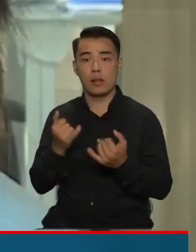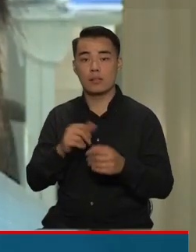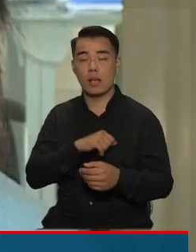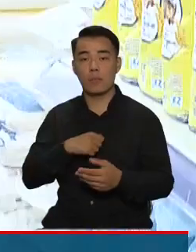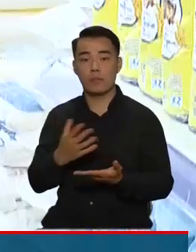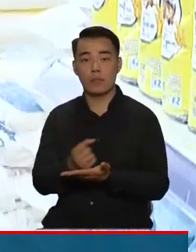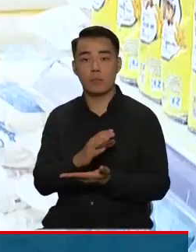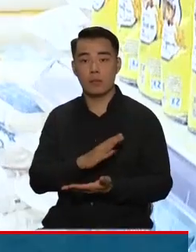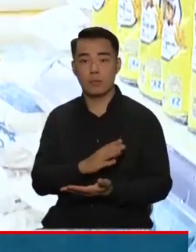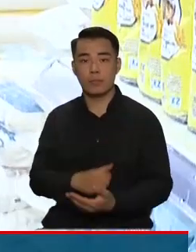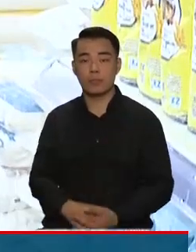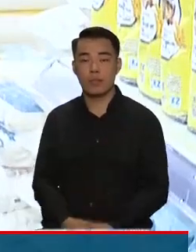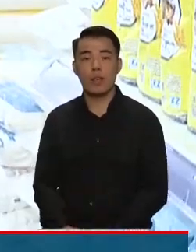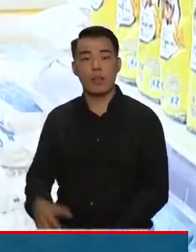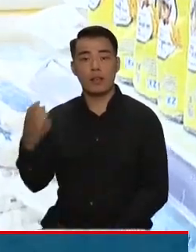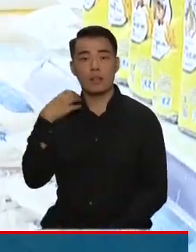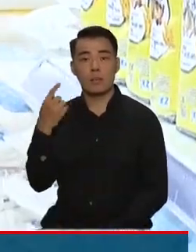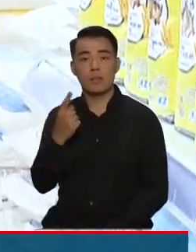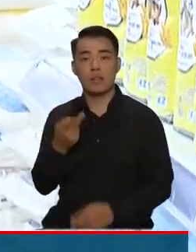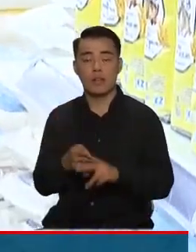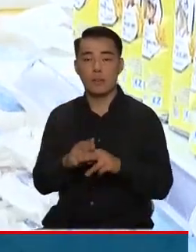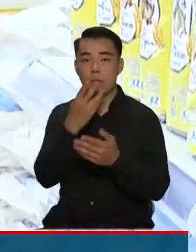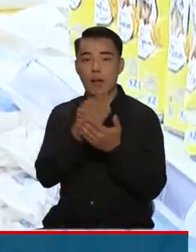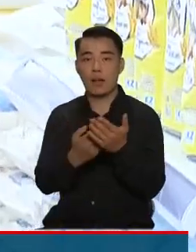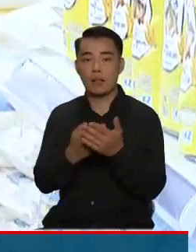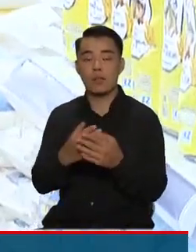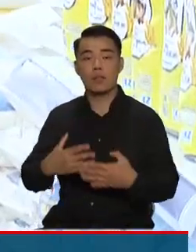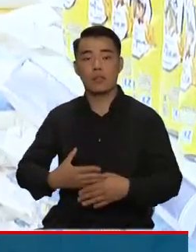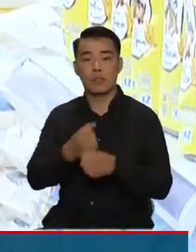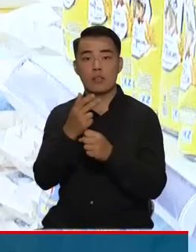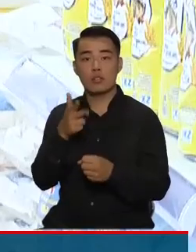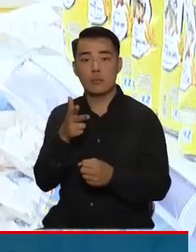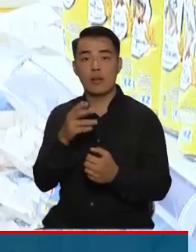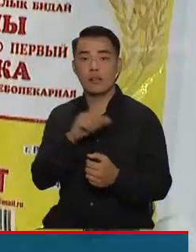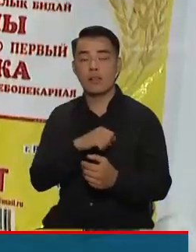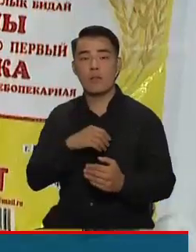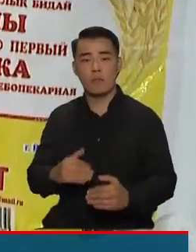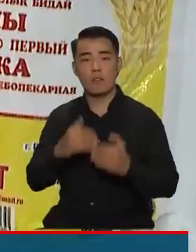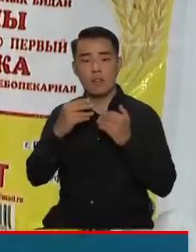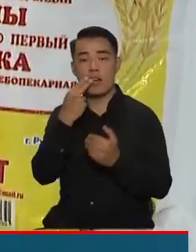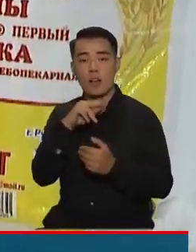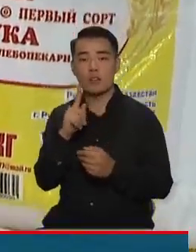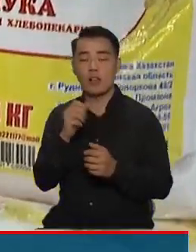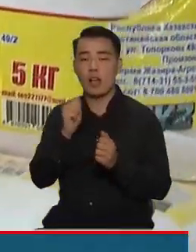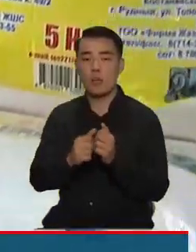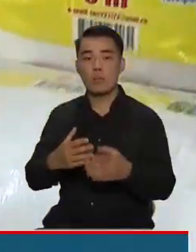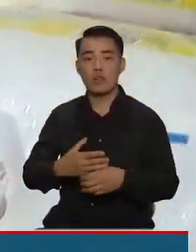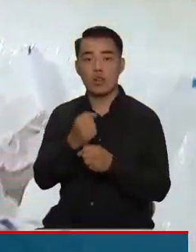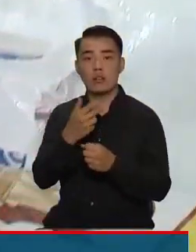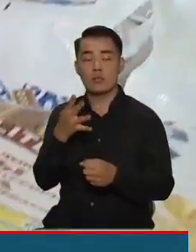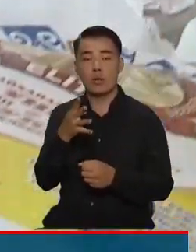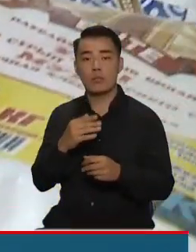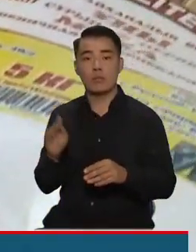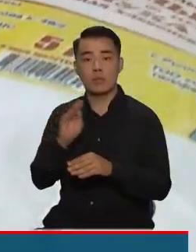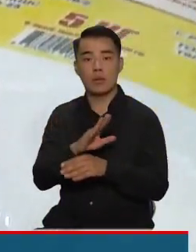алғанбыз. Қызылордада бірінші сұрыпты ұнның қабына 3000 теңге, ал жоғарғы сұрыптағы ұнның әр қабына 4000 теңге қосылған.